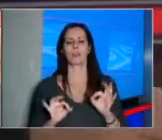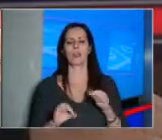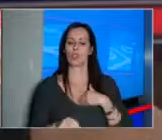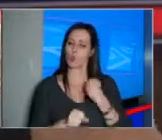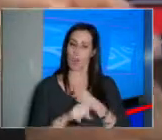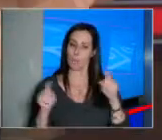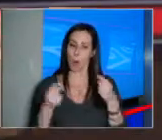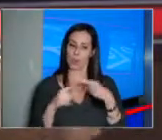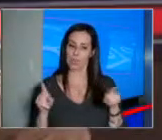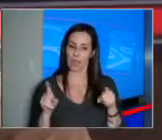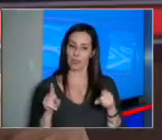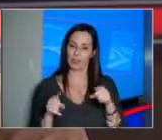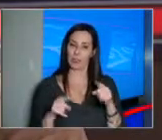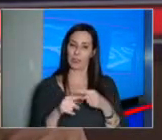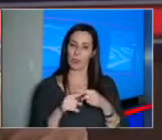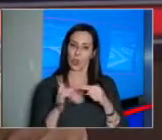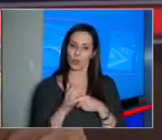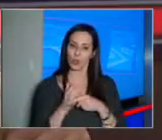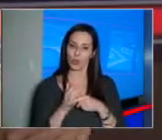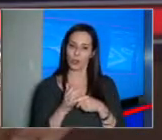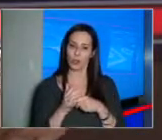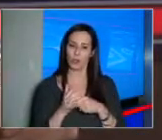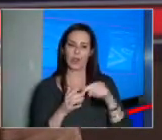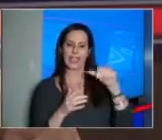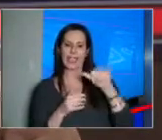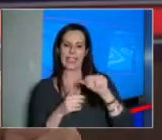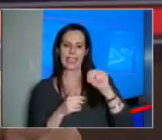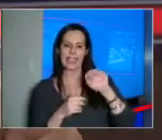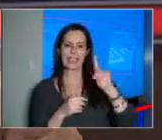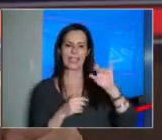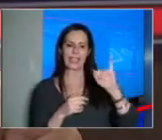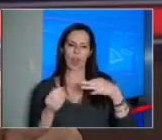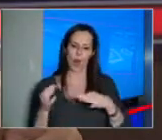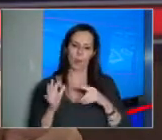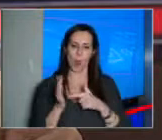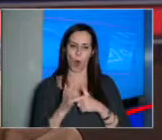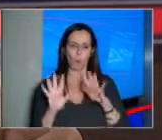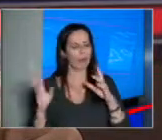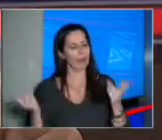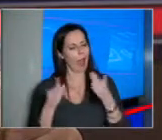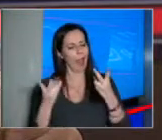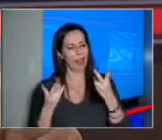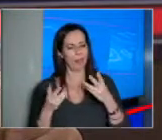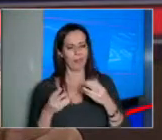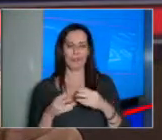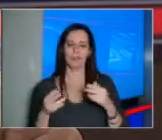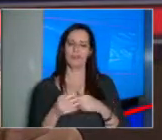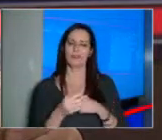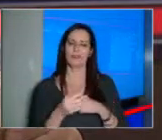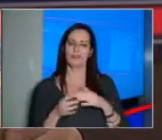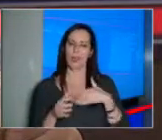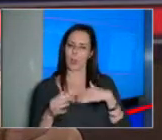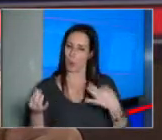עושה מוזיקה שהיא סוג של אינדי רוק, אבל גם היא מאוד קליטה ופופית.